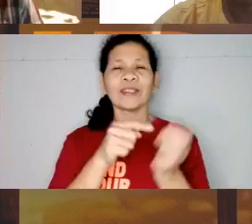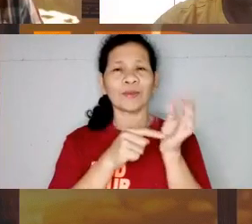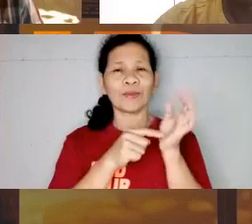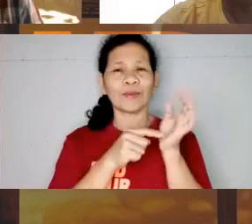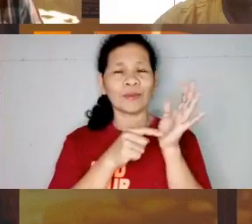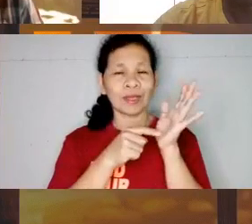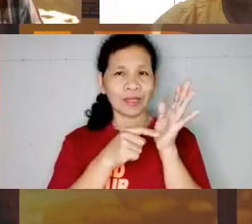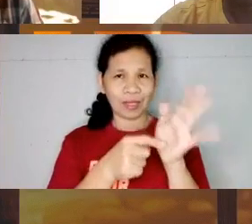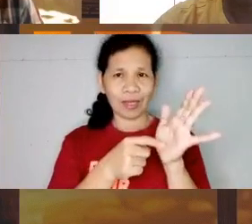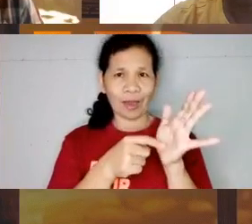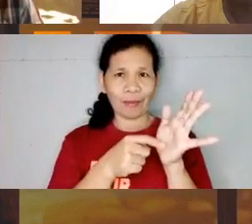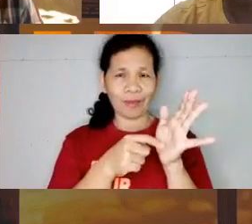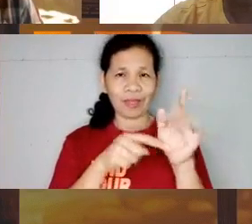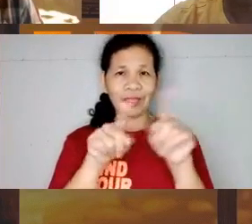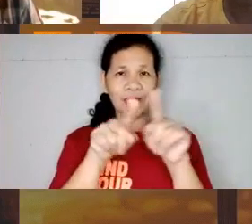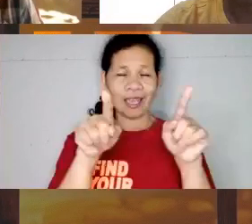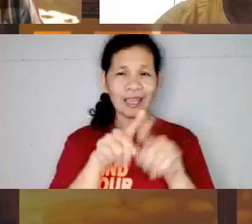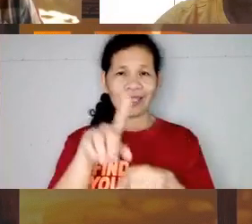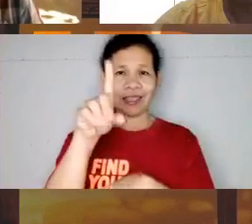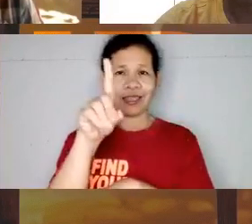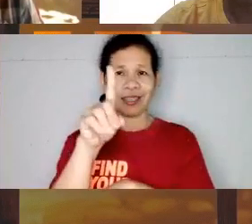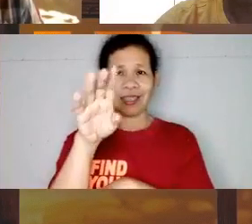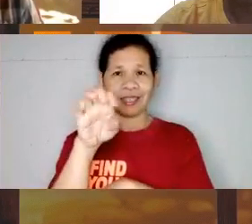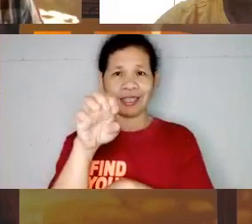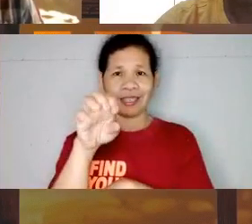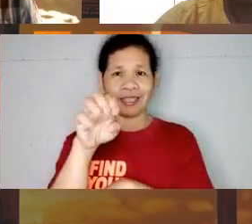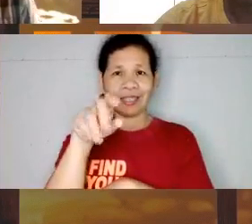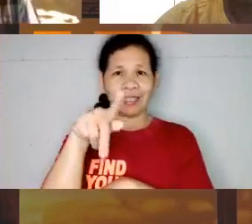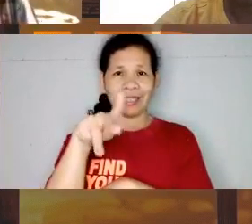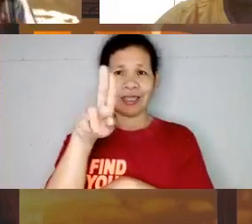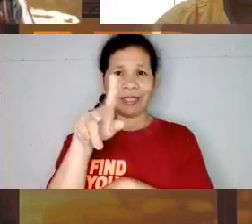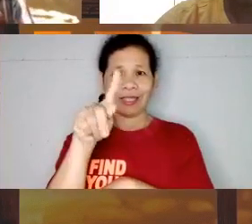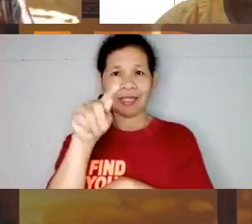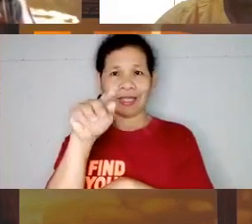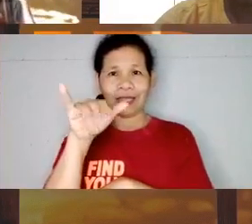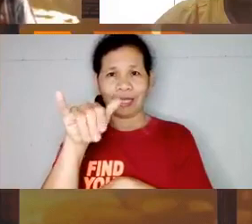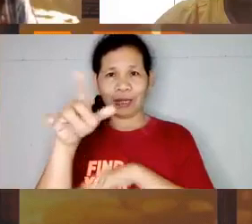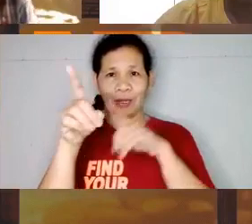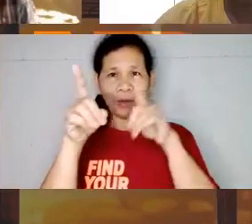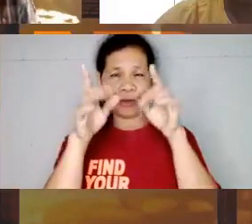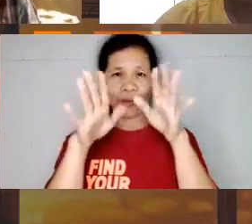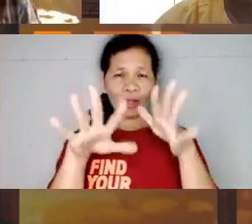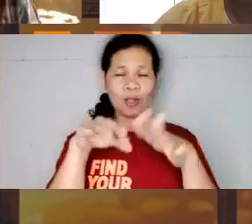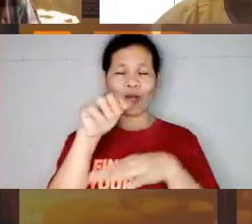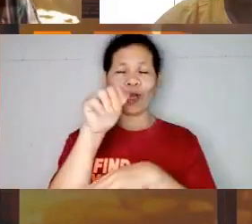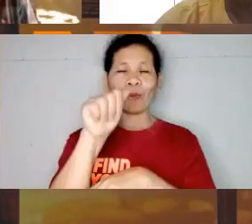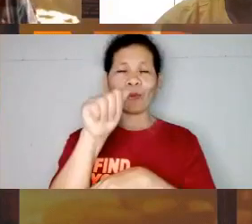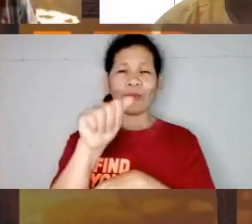bilang deputy director ng ACS. Ay, naintindihan ko na.